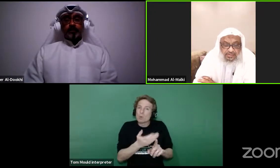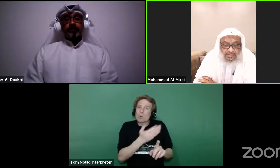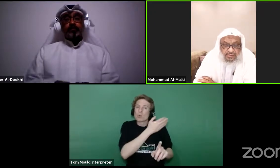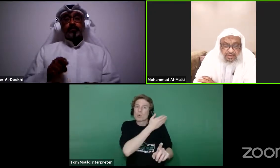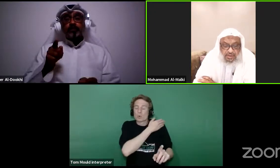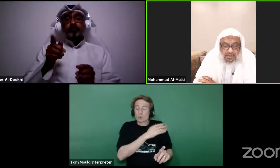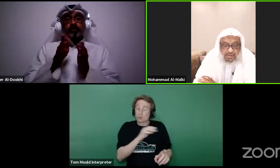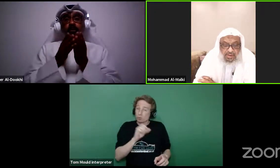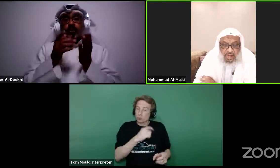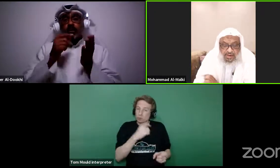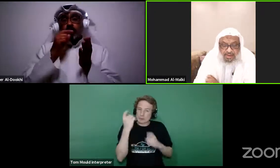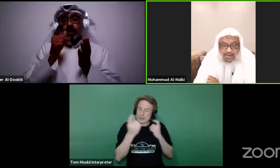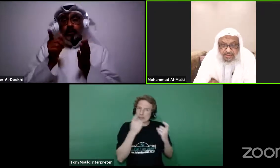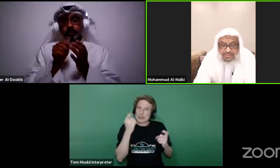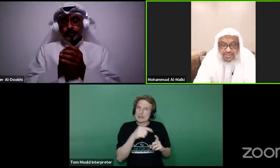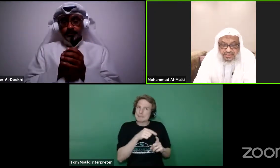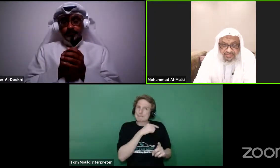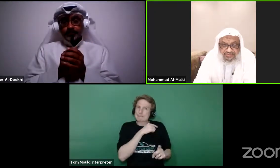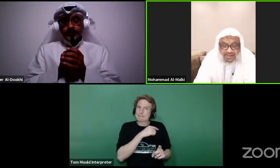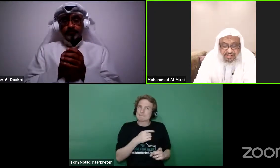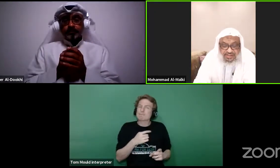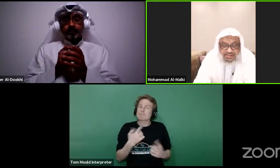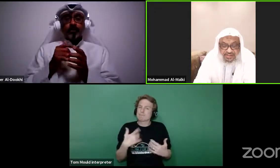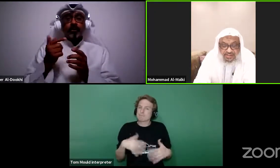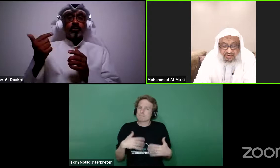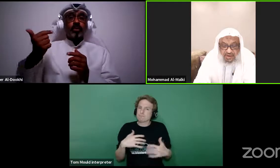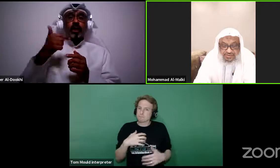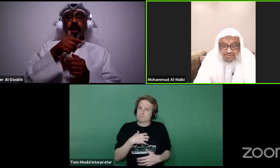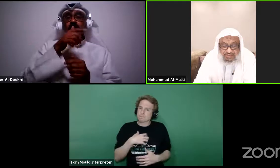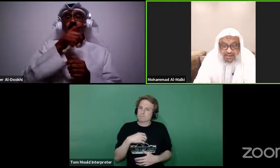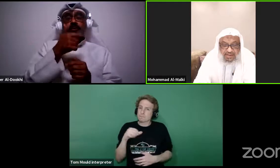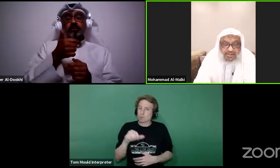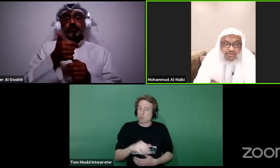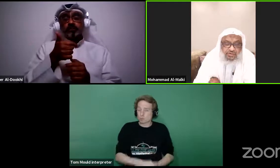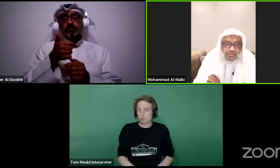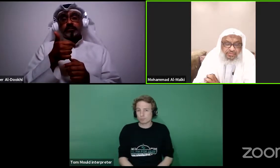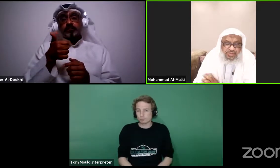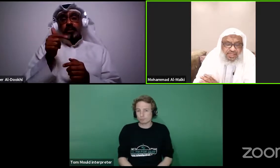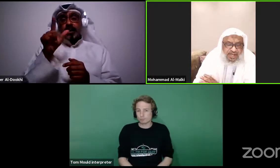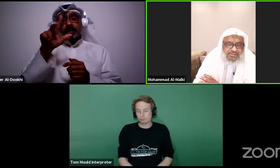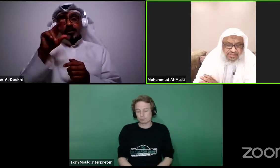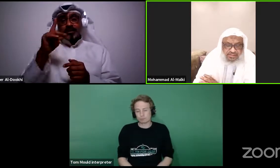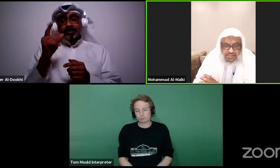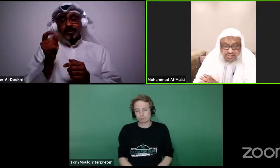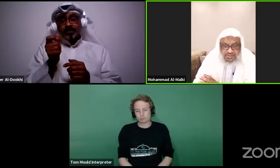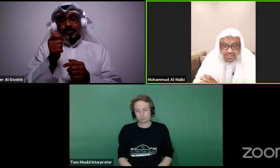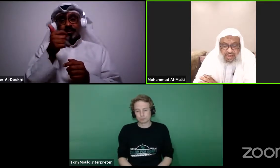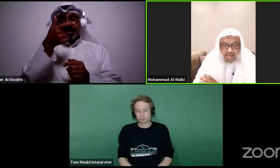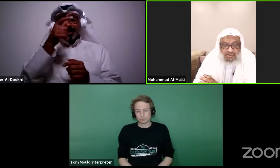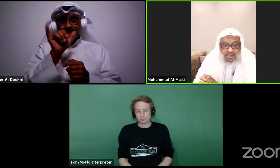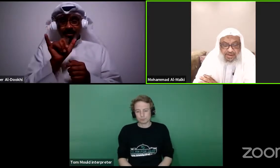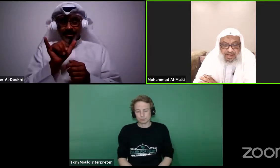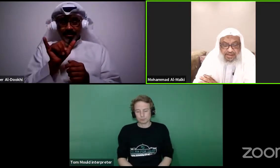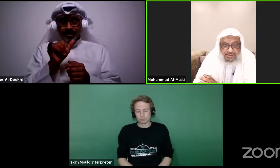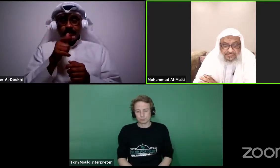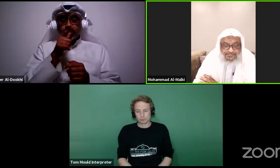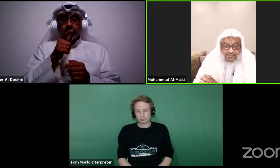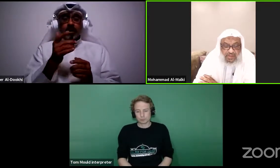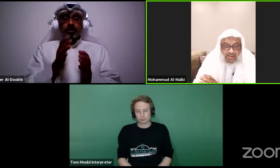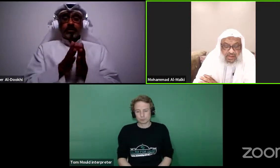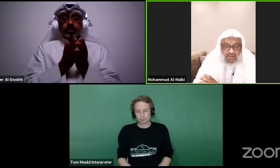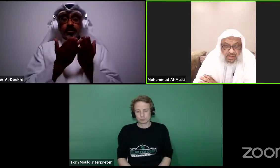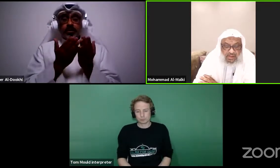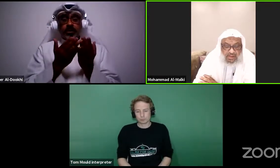القرآن كما أخبر النبي صلى الله عليه وسلم في الحديث الذي رواه الطبراني بإسناد جيد وصححه الألباني،